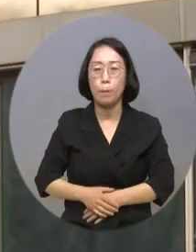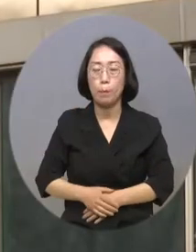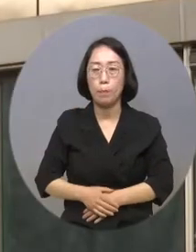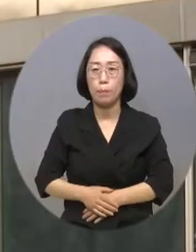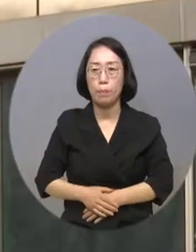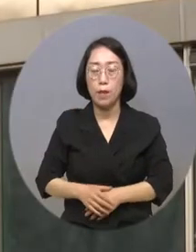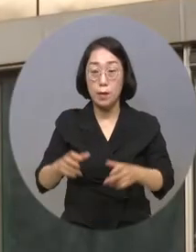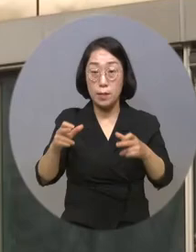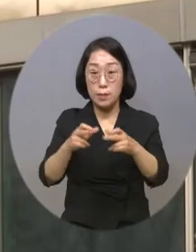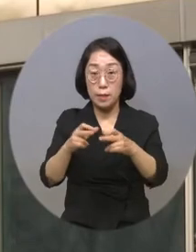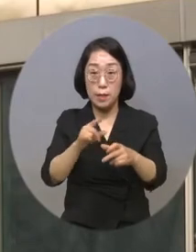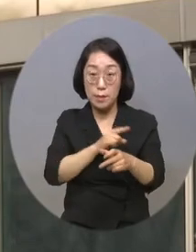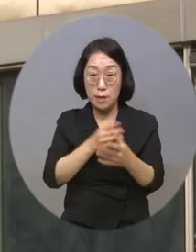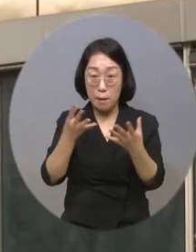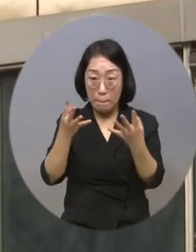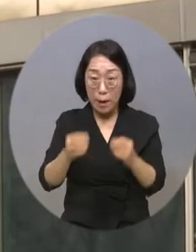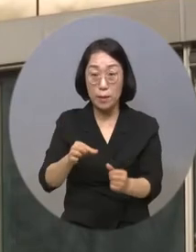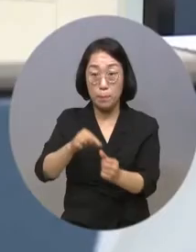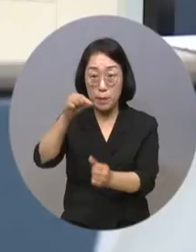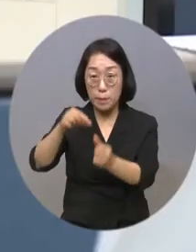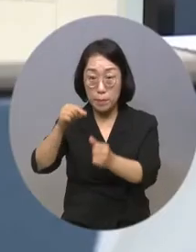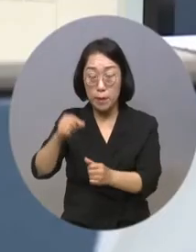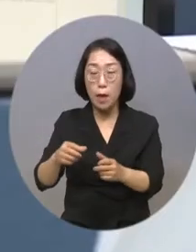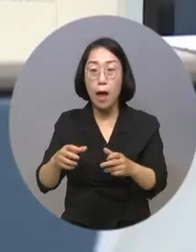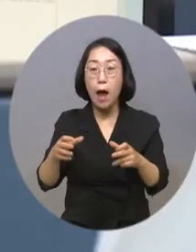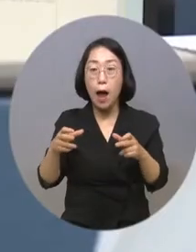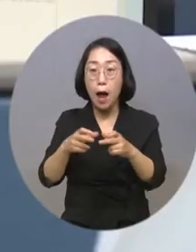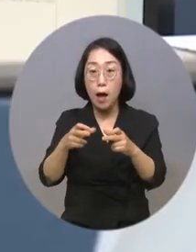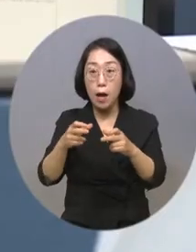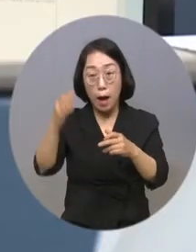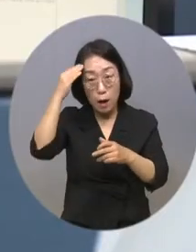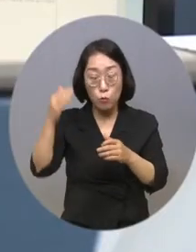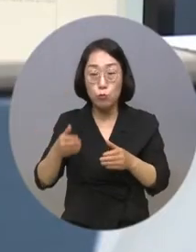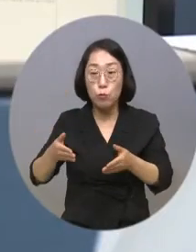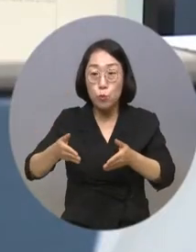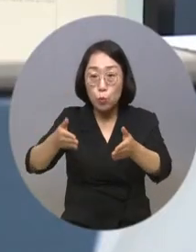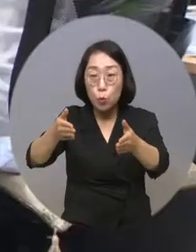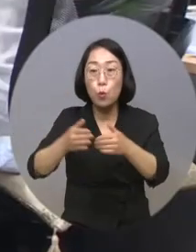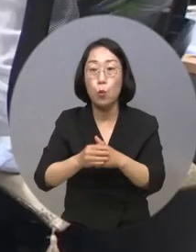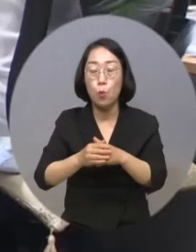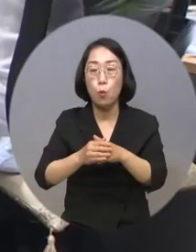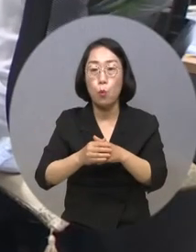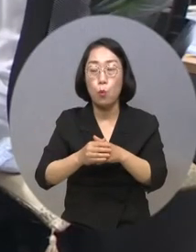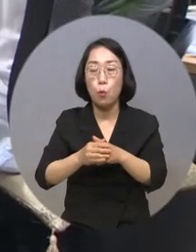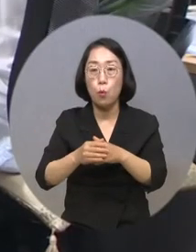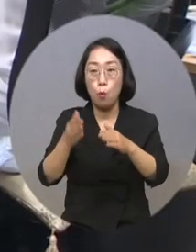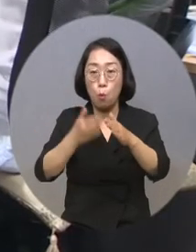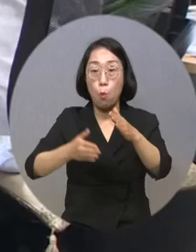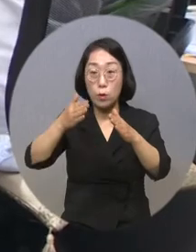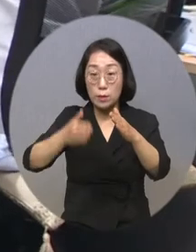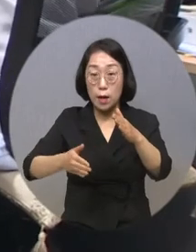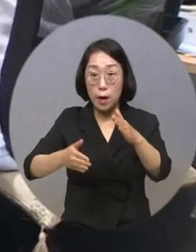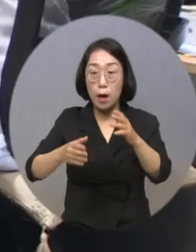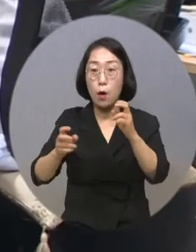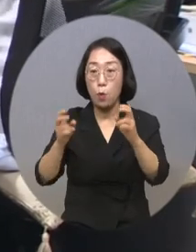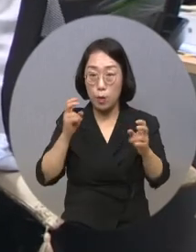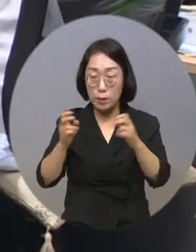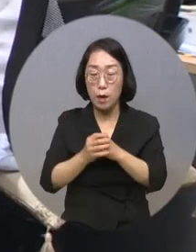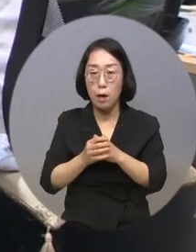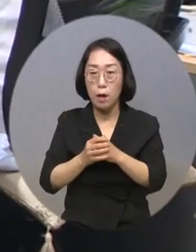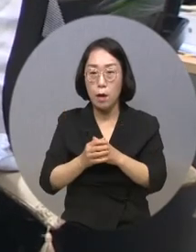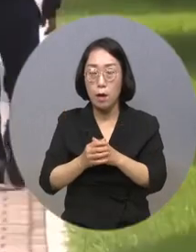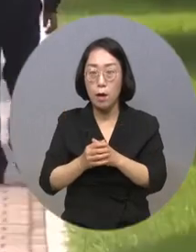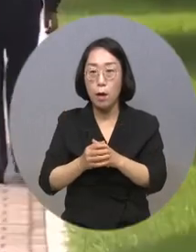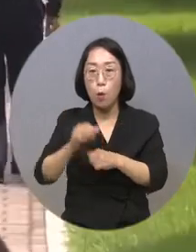가장 많이 채용한 공공기관은 한국도로공사에 자 외 4인 한국도로공사 서비스로 5년간 1300명 을